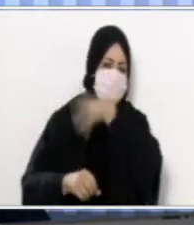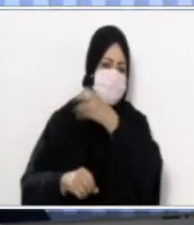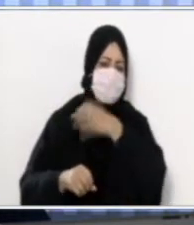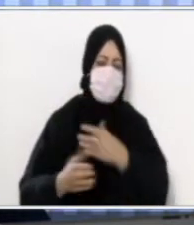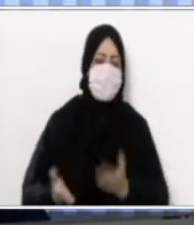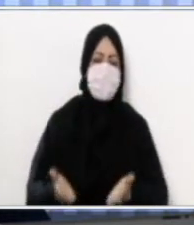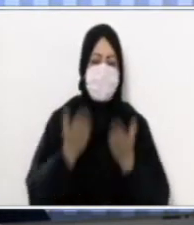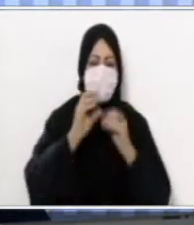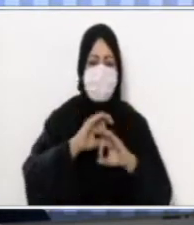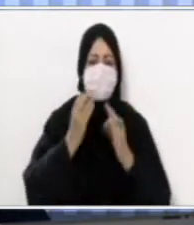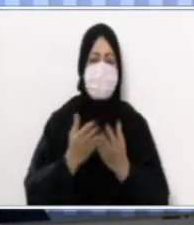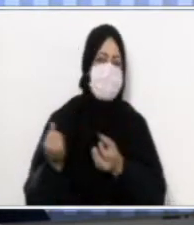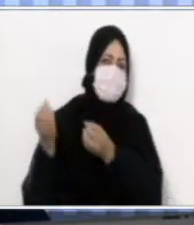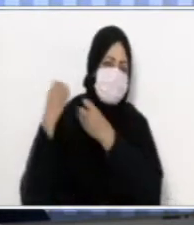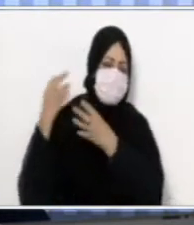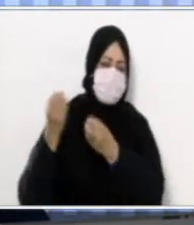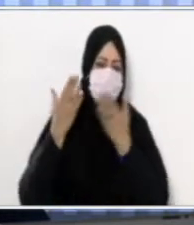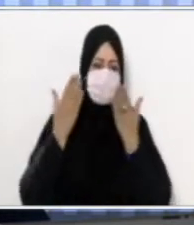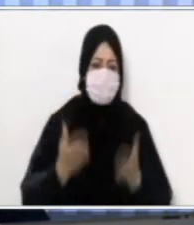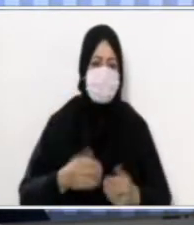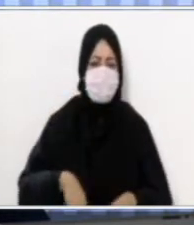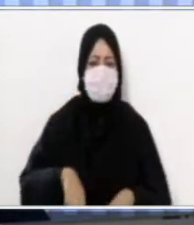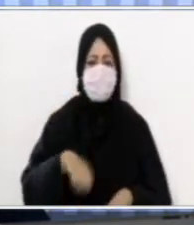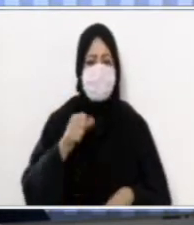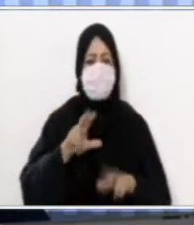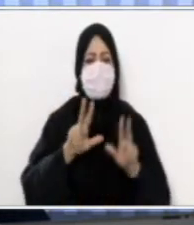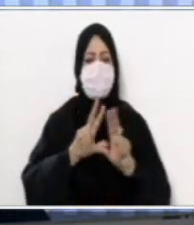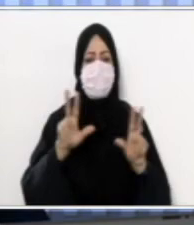القناة من الجهاد